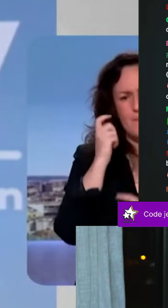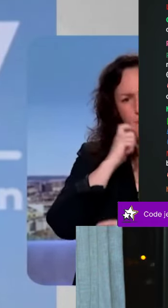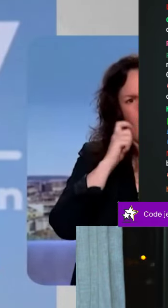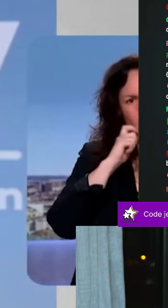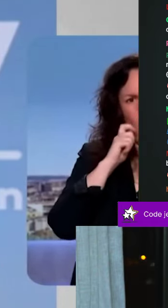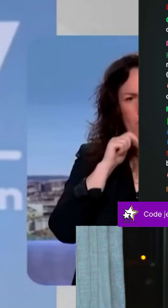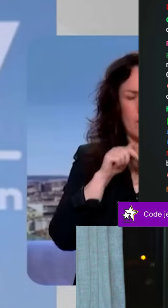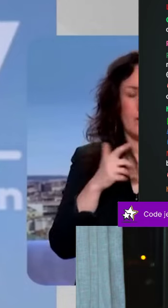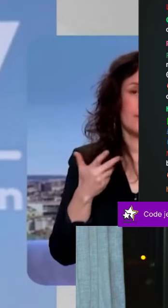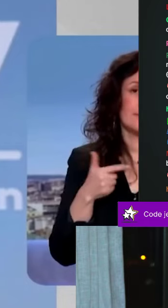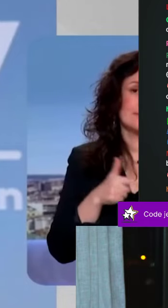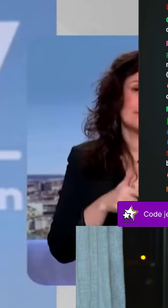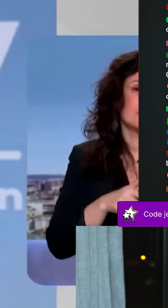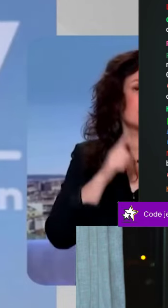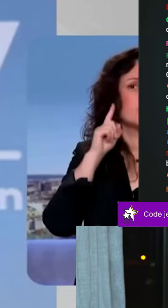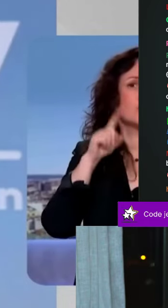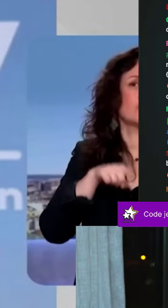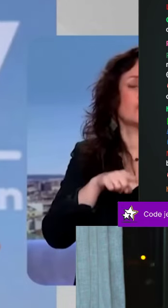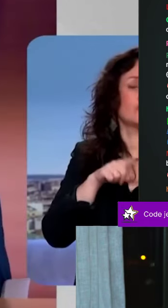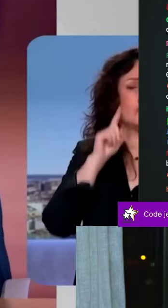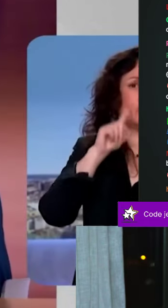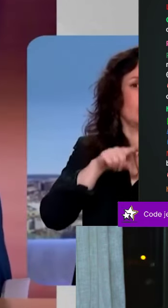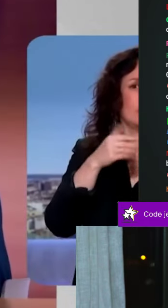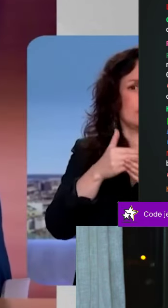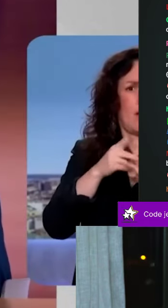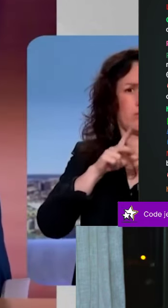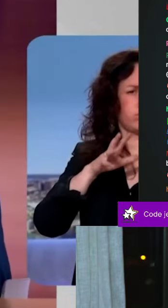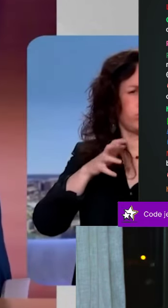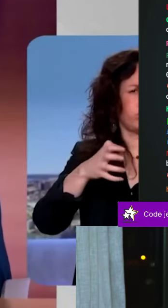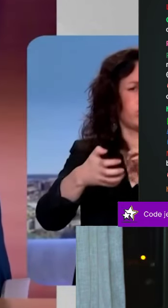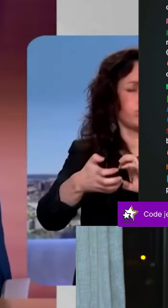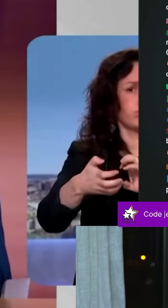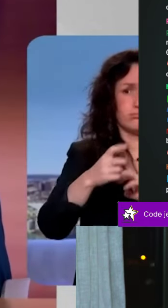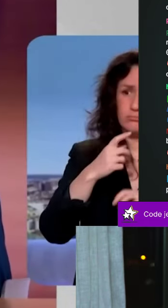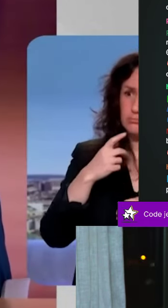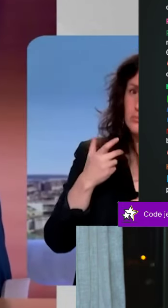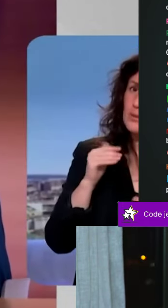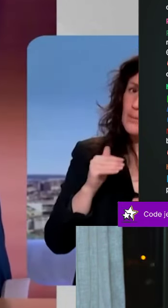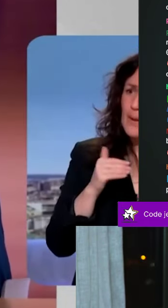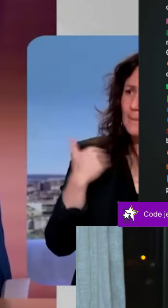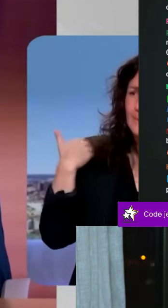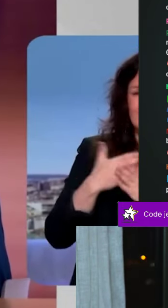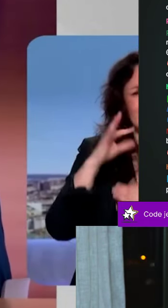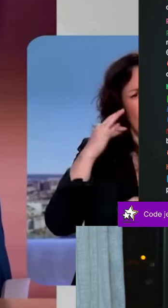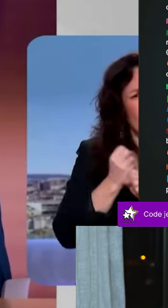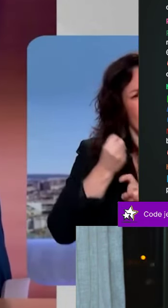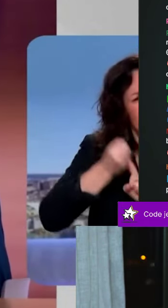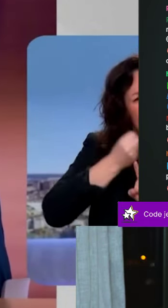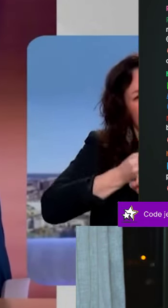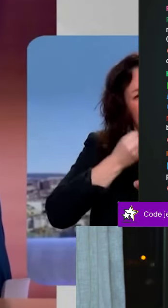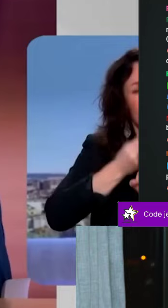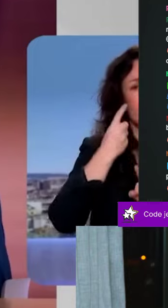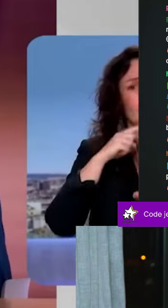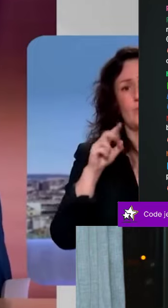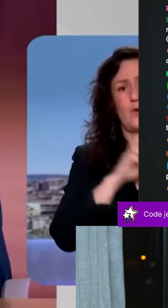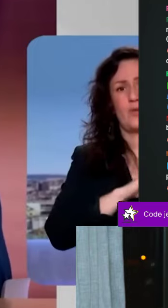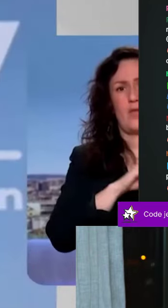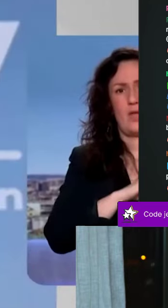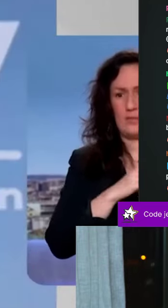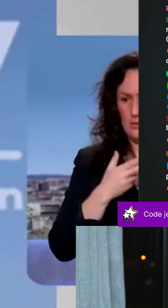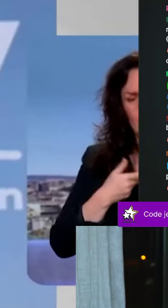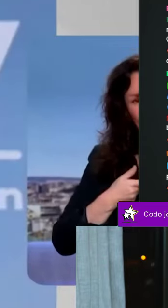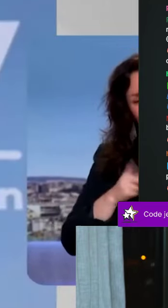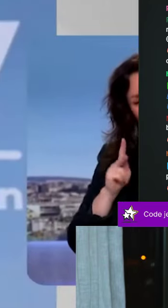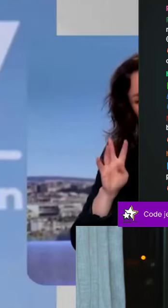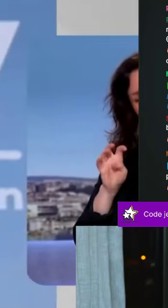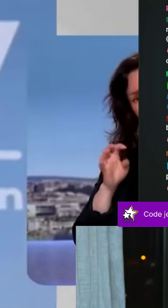ans c'est le sujet qui a été l'objet des plus grandes mobilisations populaires dans ce pays depuis 50 ans je vous rappelle qu'il y avait 90 % plus de % des actifs qui étaient